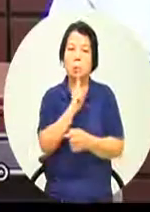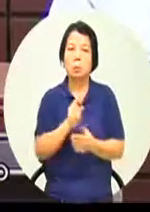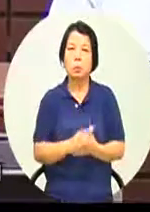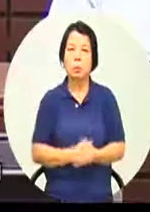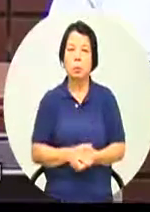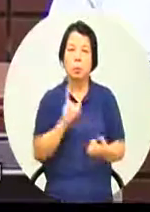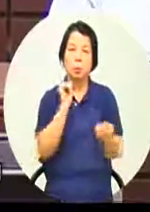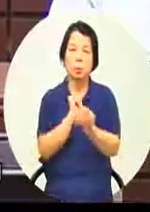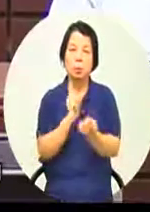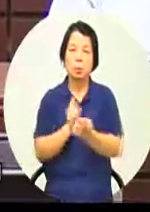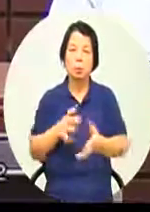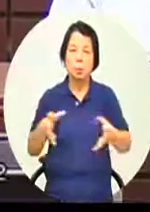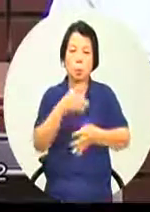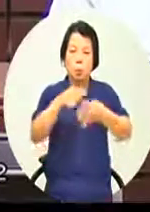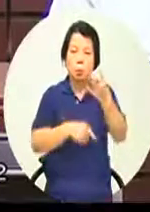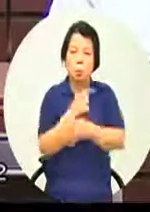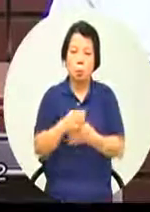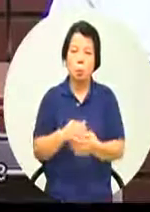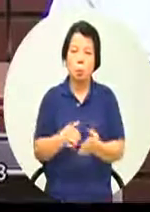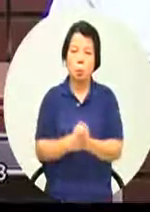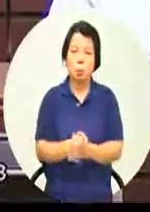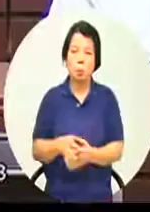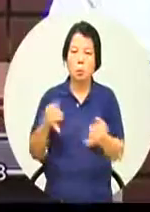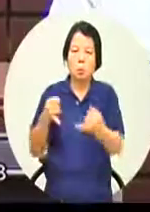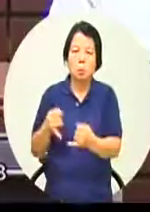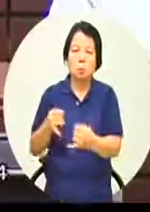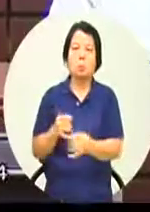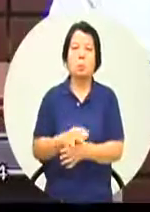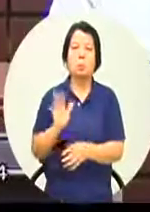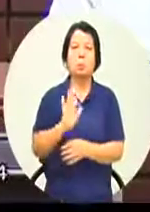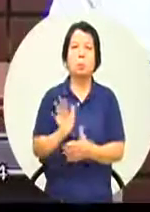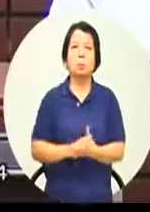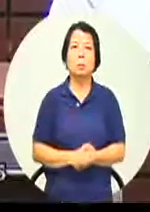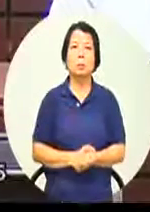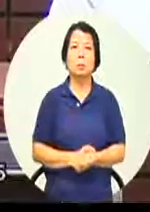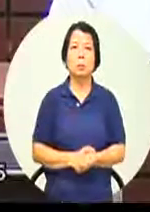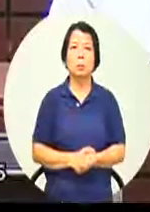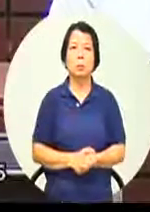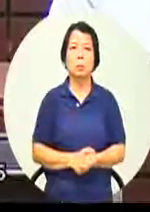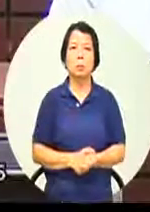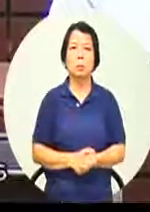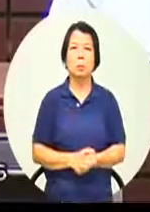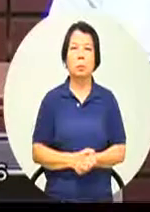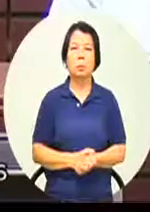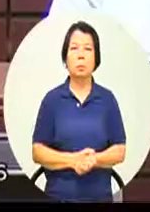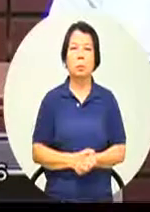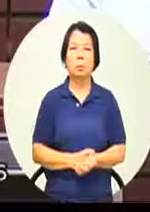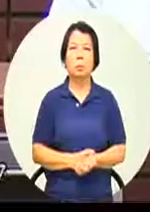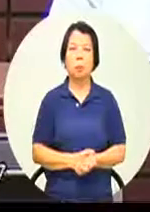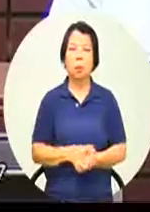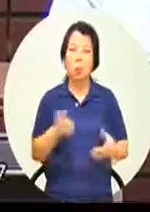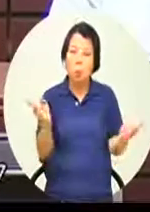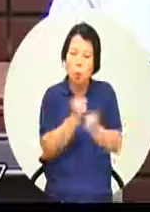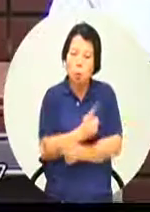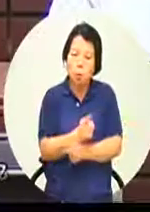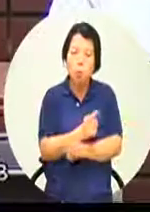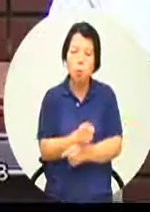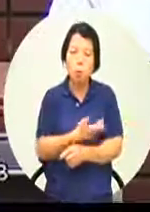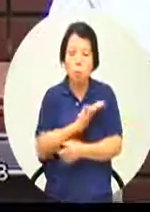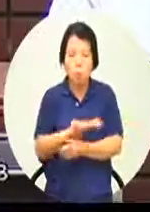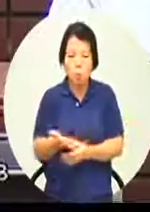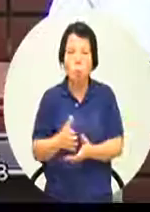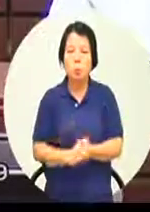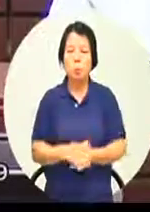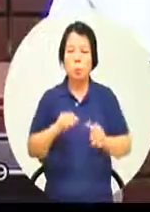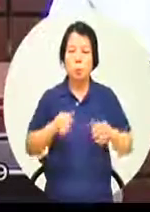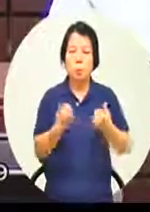是说对我同事有攻击性的这些话语啦。我想大家站在说互相体谅啦。 你在议事殿